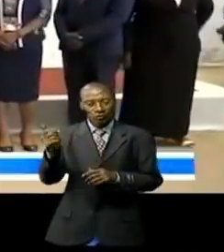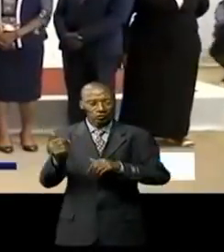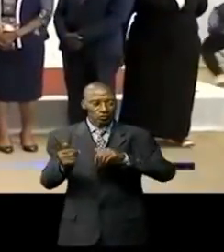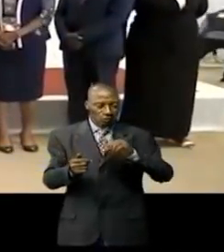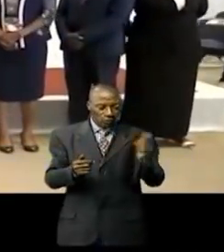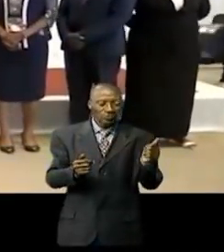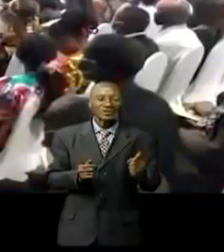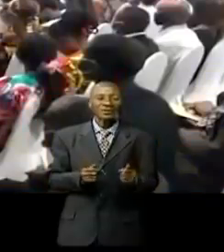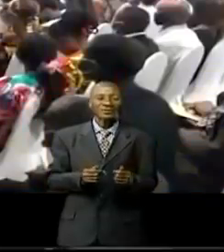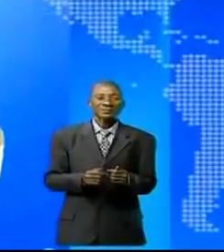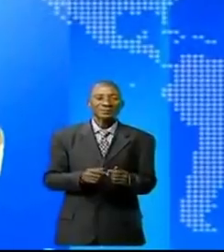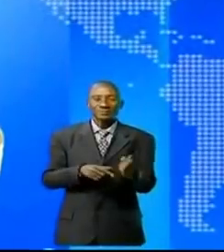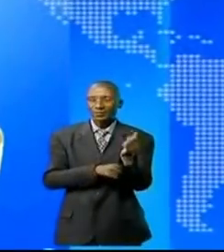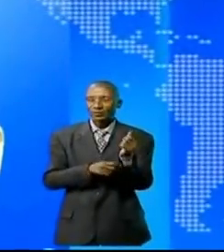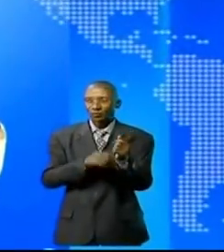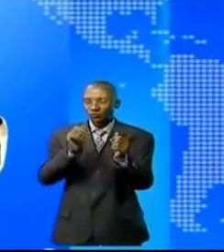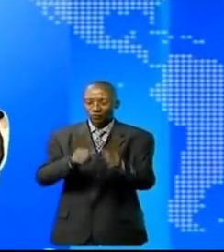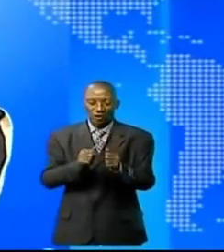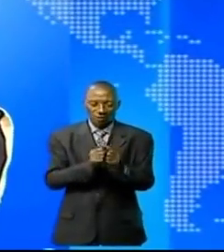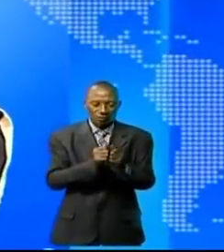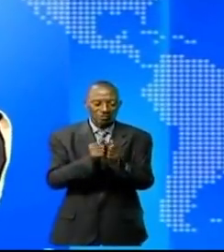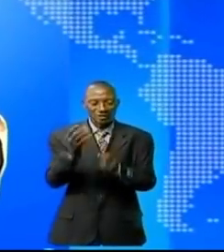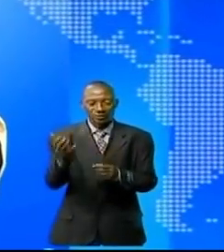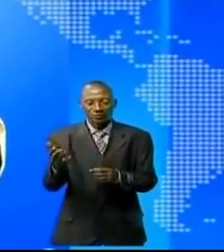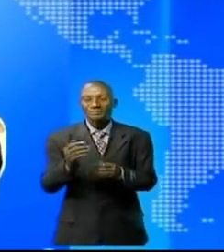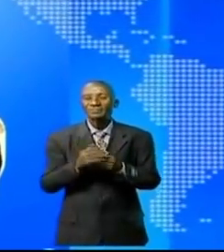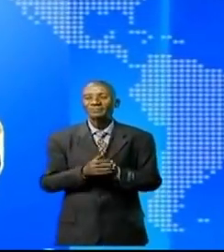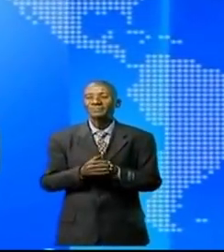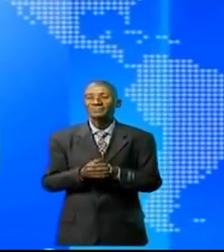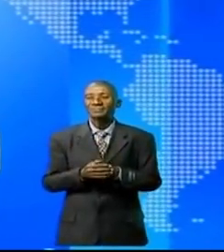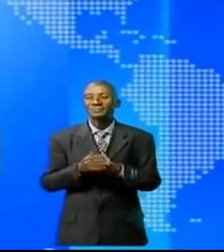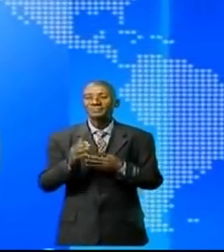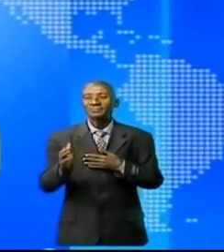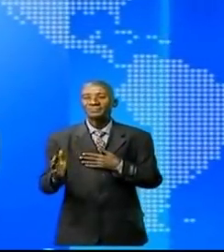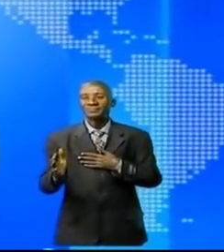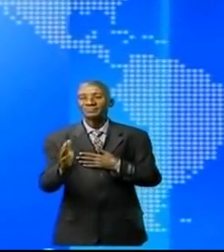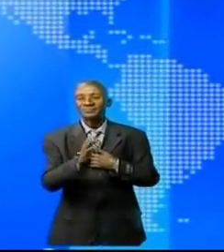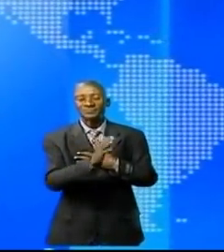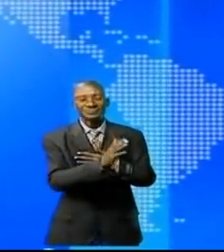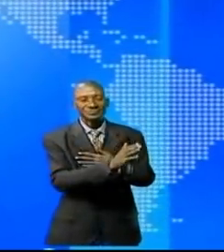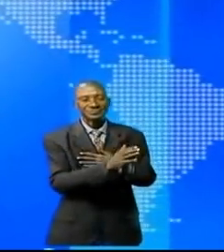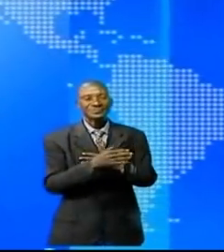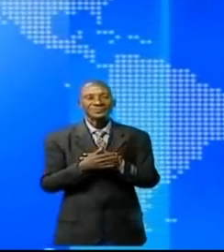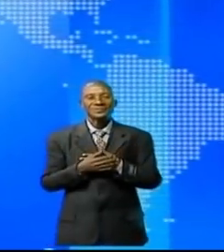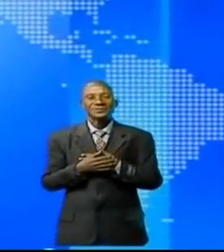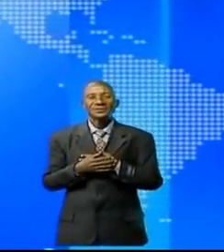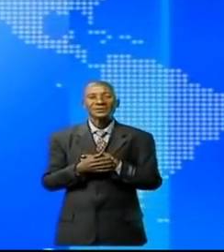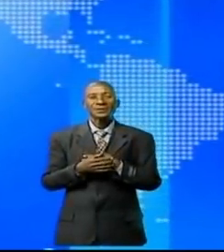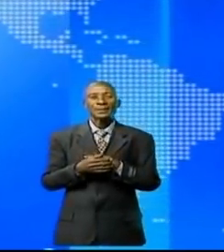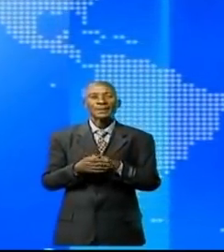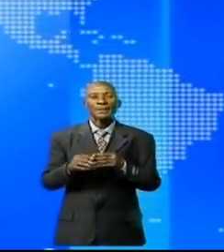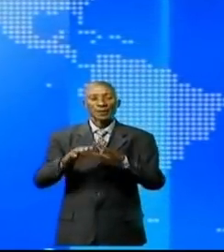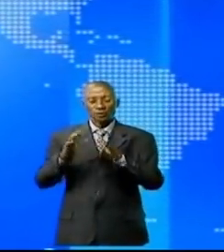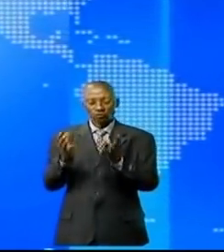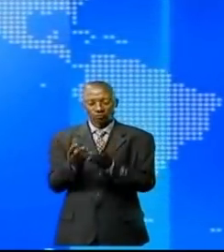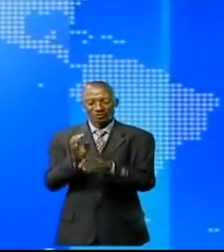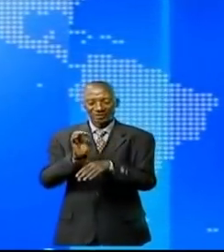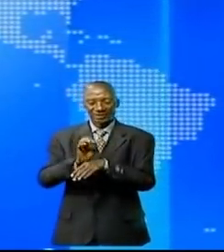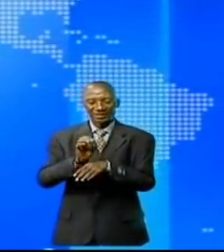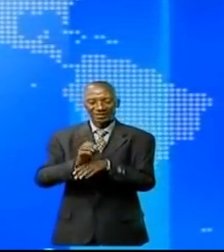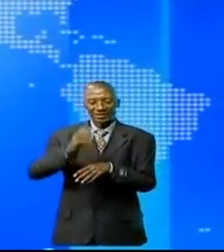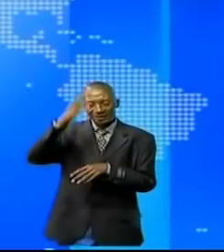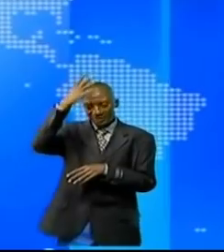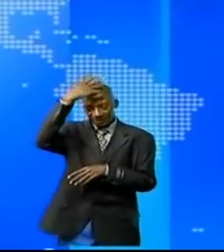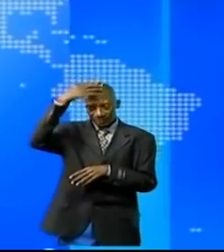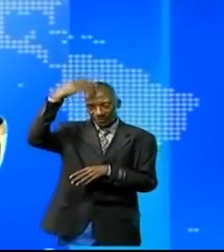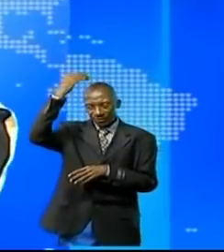l'intérieur du pays. Et puis des nouveaux serviteurs de Dieu à la communauté des églises pentecôtistes, 5 évangélistes et